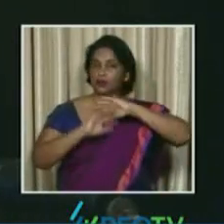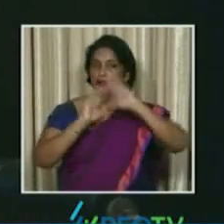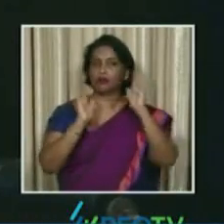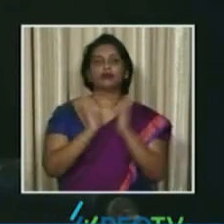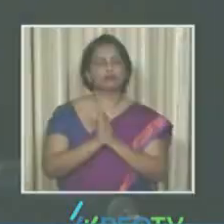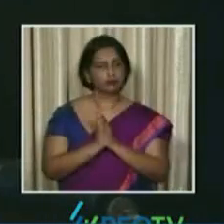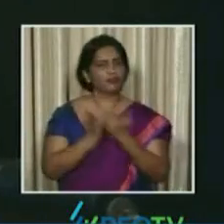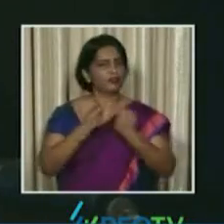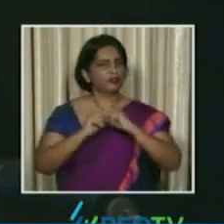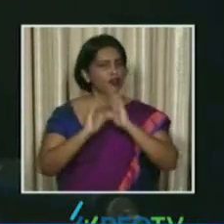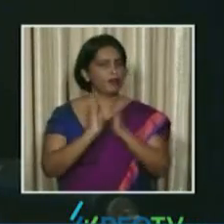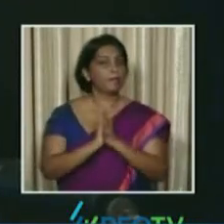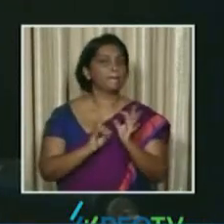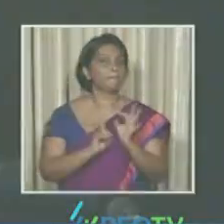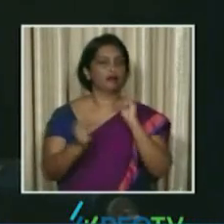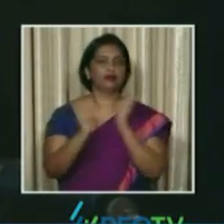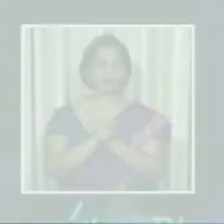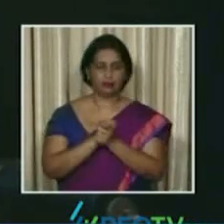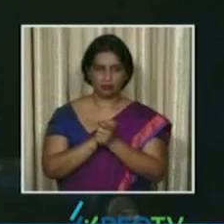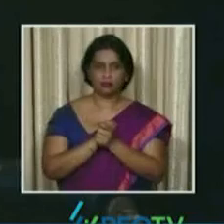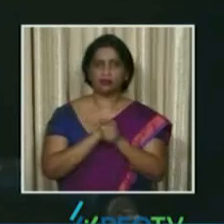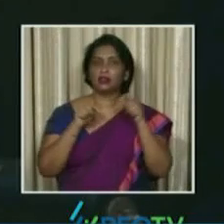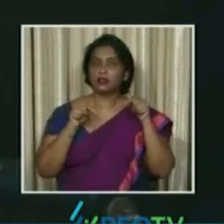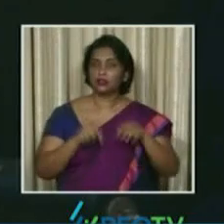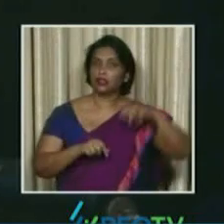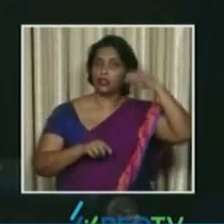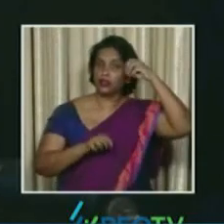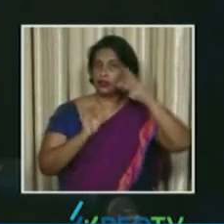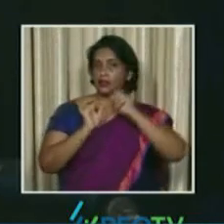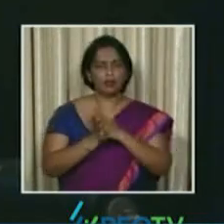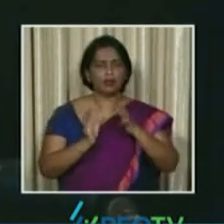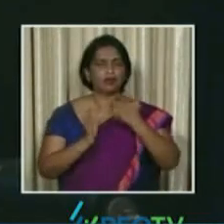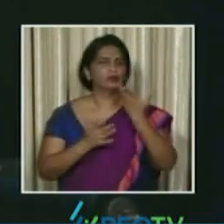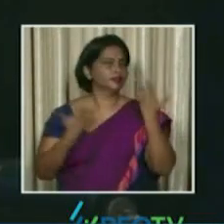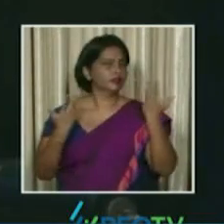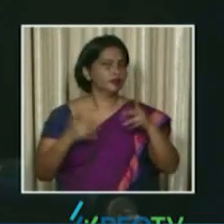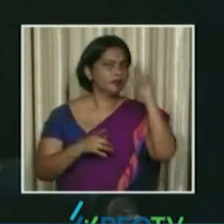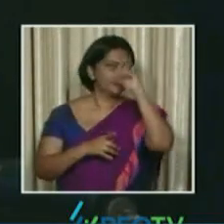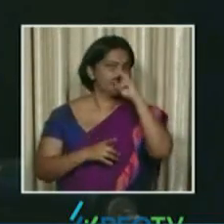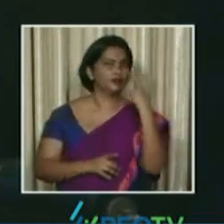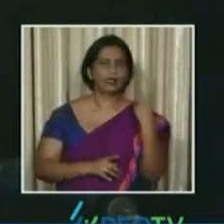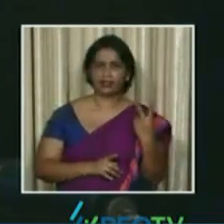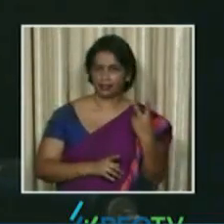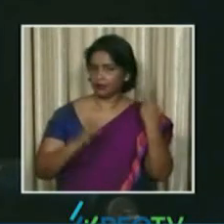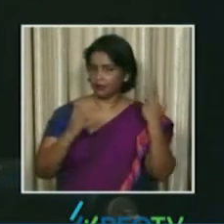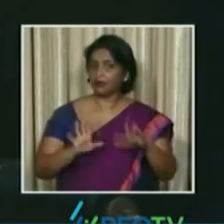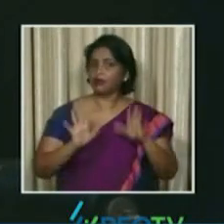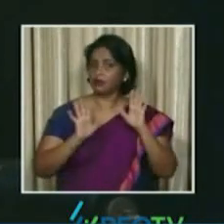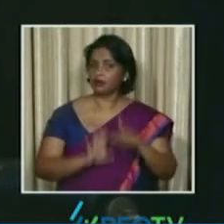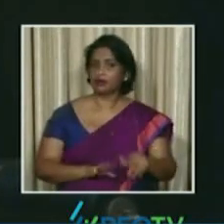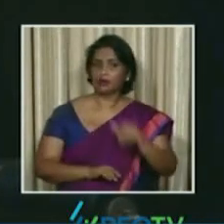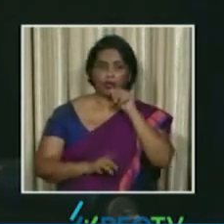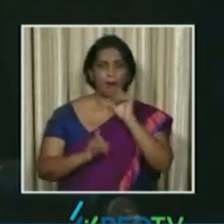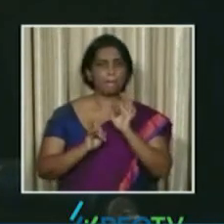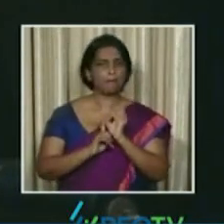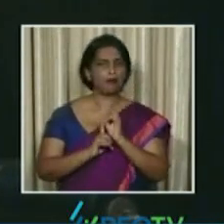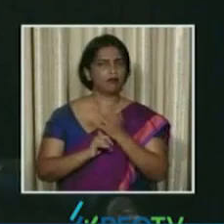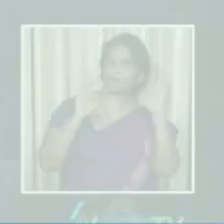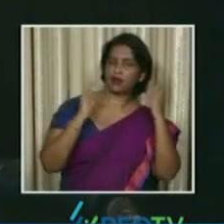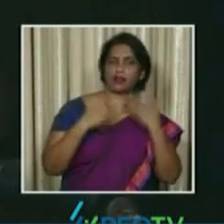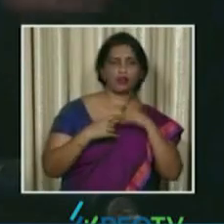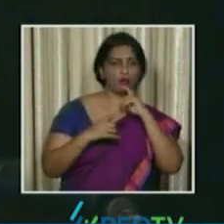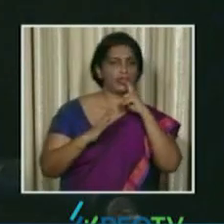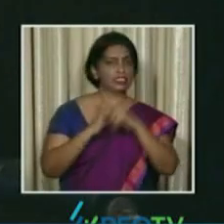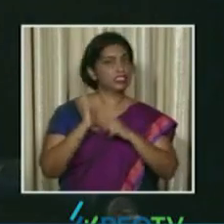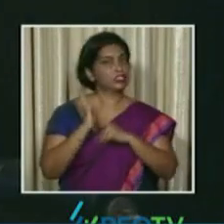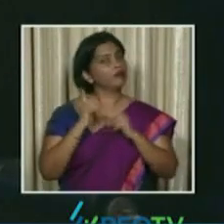සියලුම දේවල් පෞද්ගලීකරණය සිදු වෙනවා කියලා. දැන් විදුලි බල පනත සම්මත වෙලා මාස 2කට වැඩි කාලයක් වෙලා තියෙනවා. කිසිම පෞද්ගලීකරණයකට ගිහිල්ලා නැහැ.